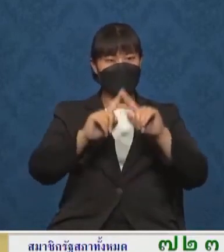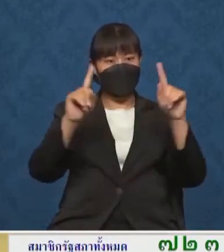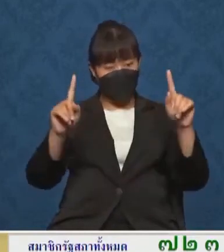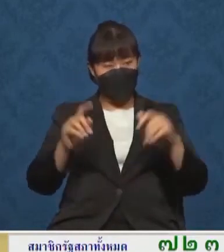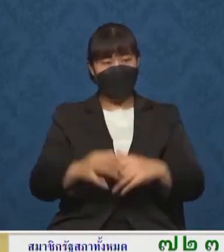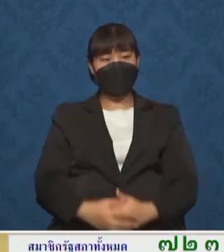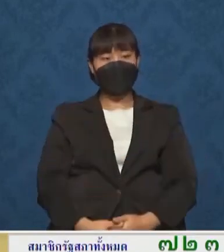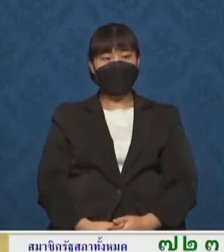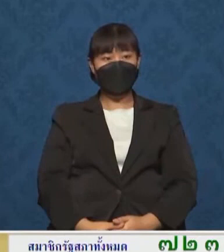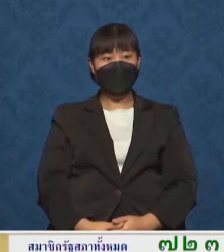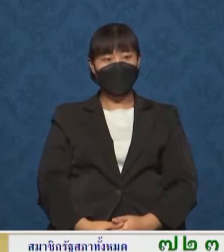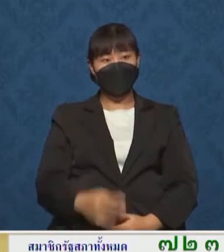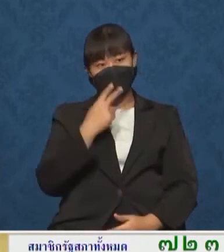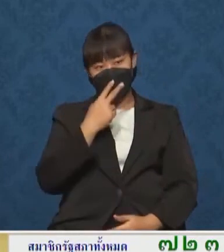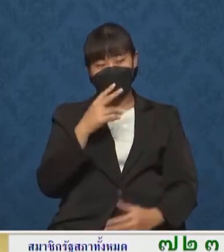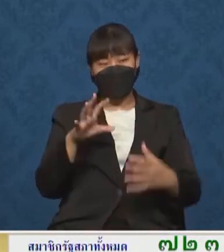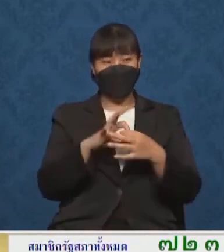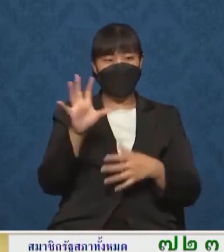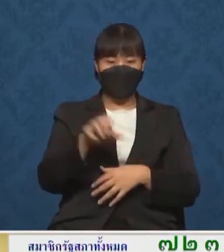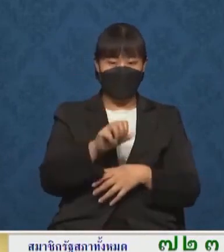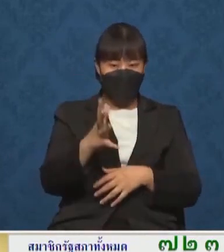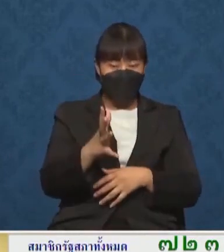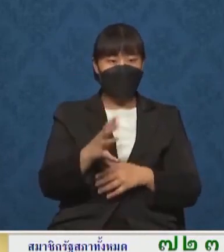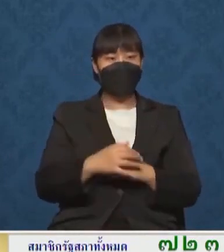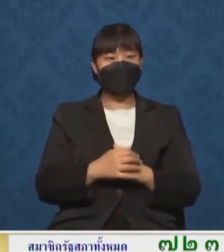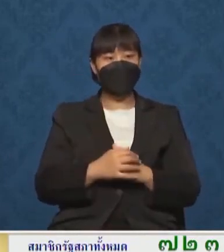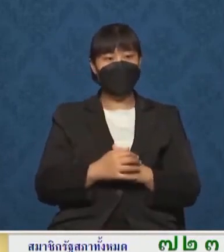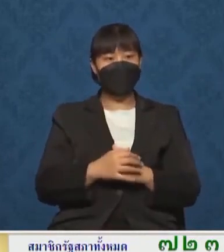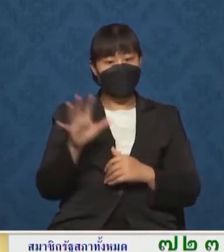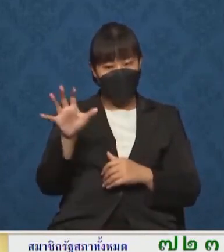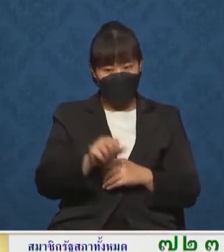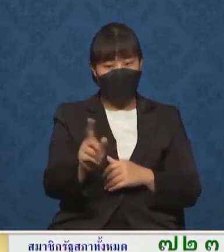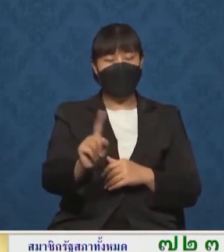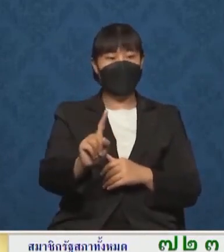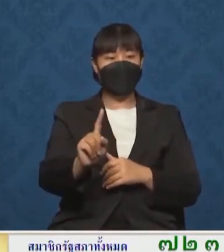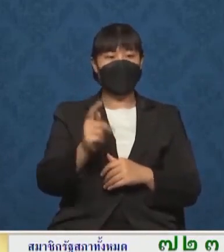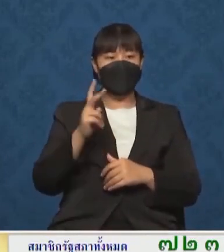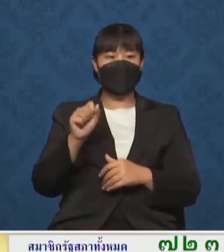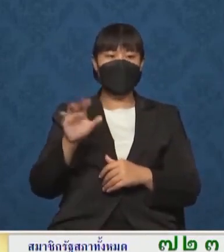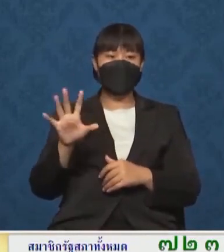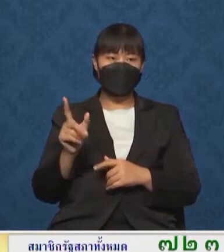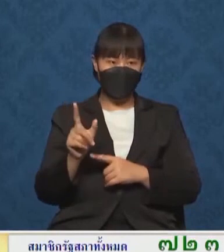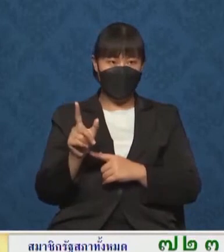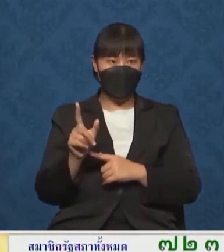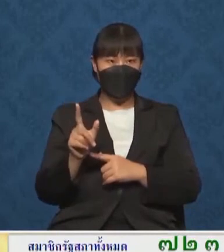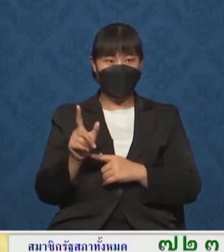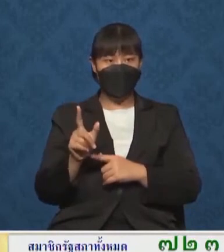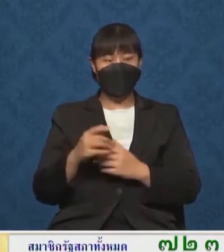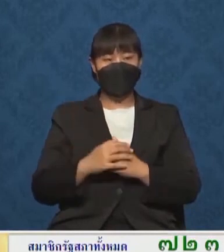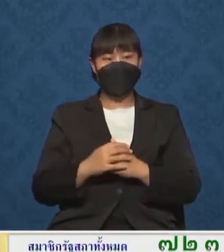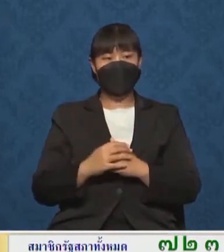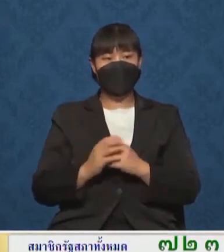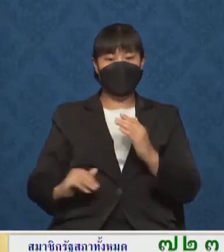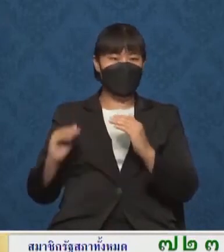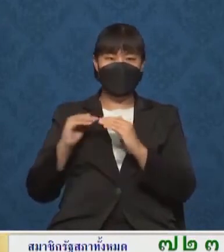มาดูในแง่ของที่มาก่อนนะครับที่มาของแผนยุทธศาสตร์ชาติคสช.เนี่ยนะครับขาดทั้งความชอบธรรมไม่ยึดโยงกับ